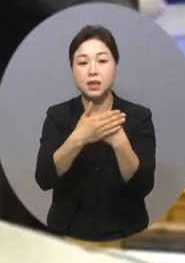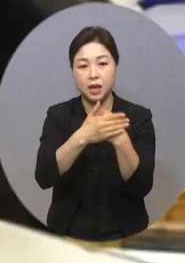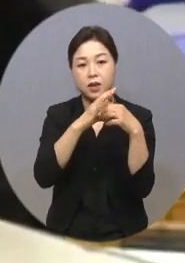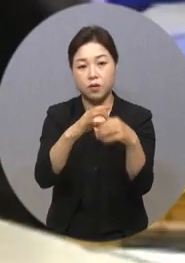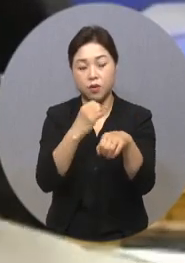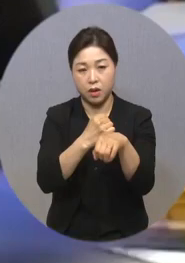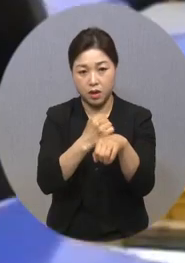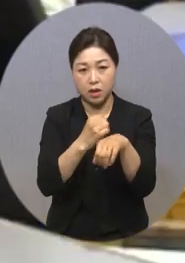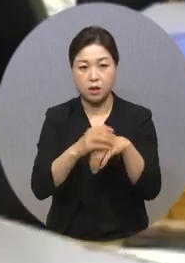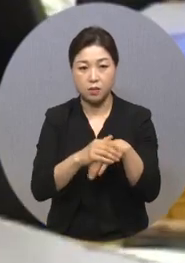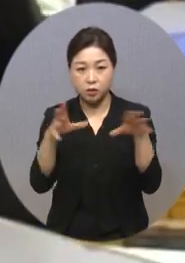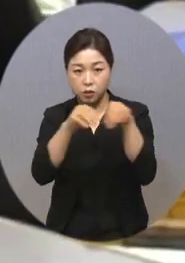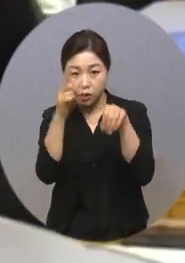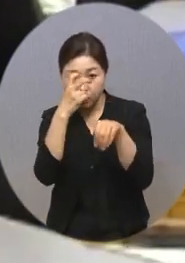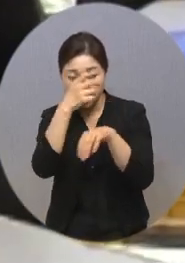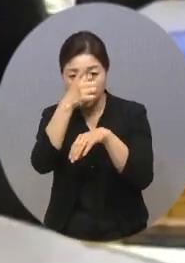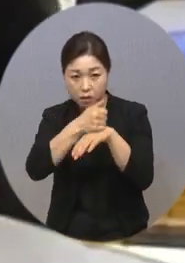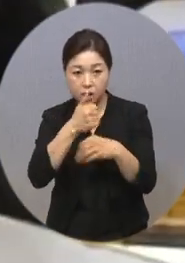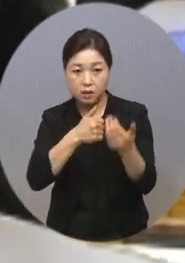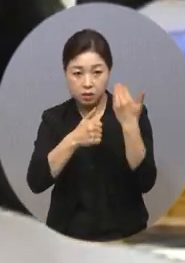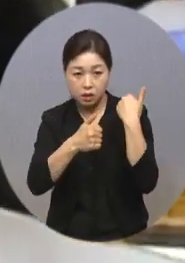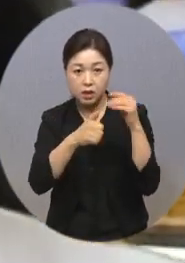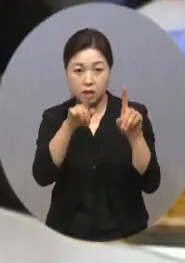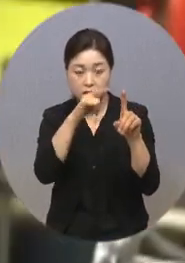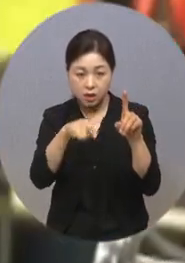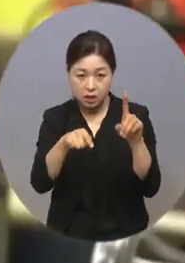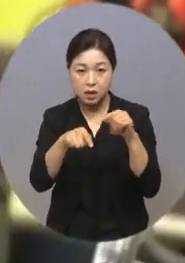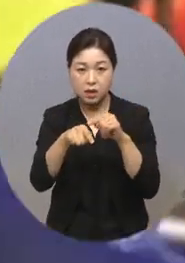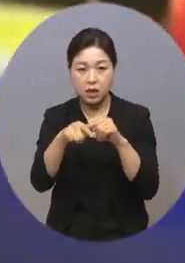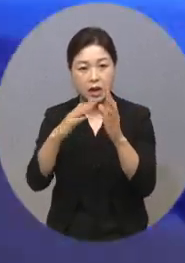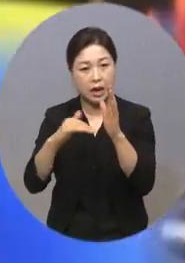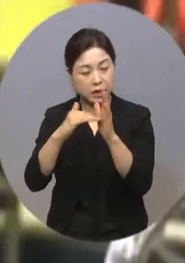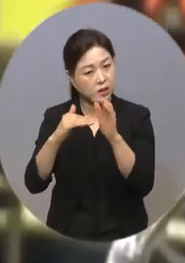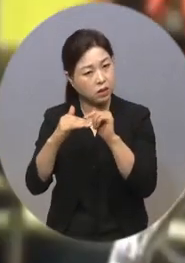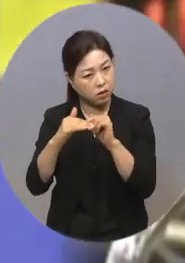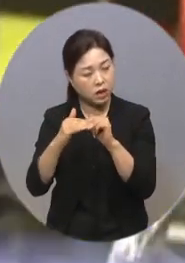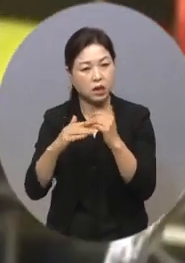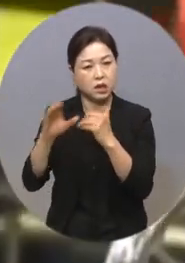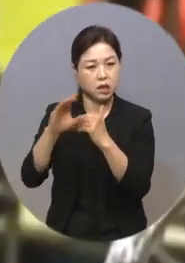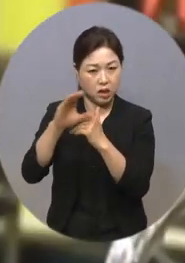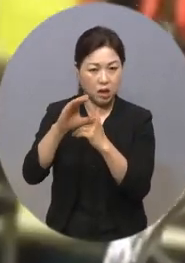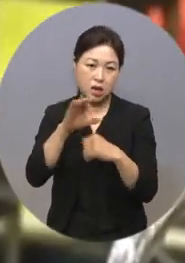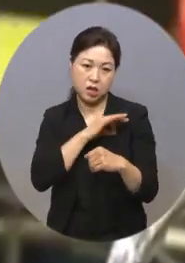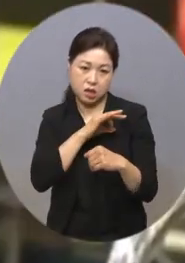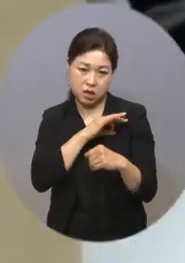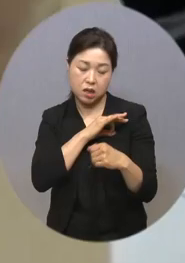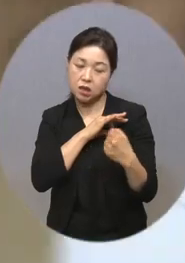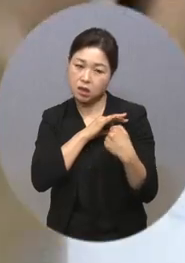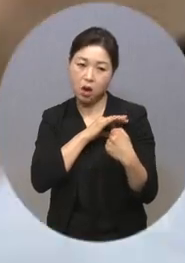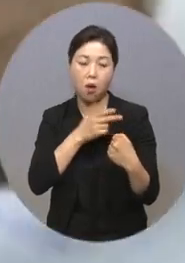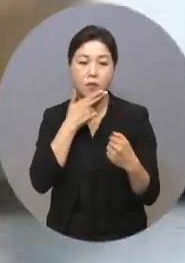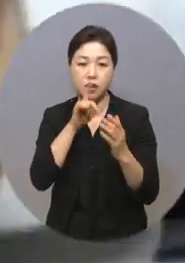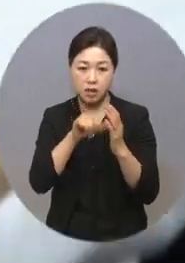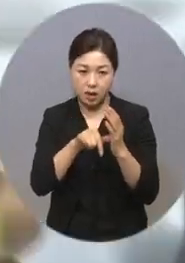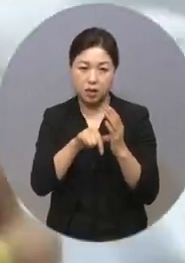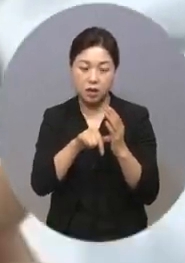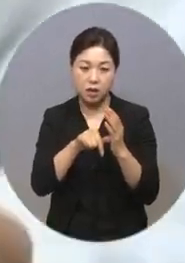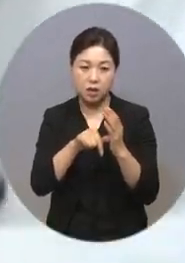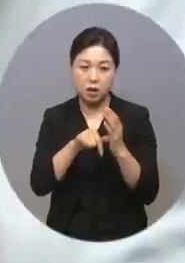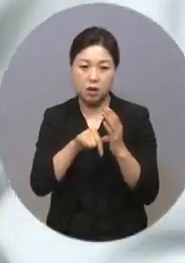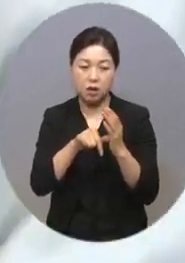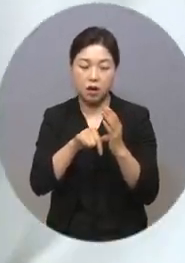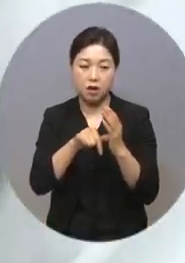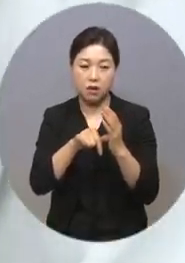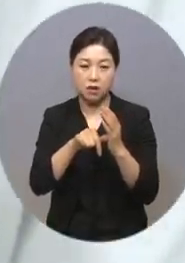종전 의 1인과 취약하고 등 추가 급의 요건에 해당하지 않게 된 경우 해당 급여는 제외하고 지급합니다